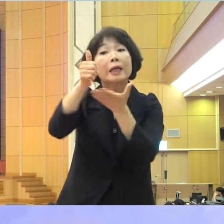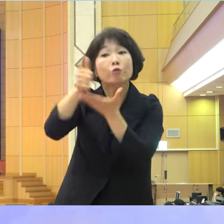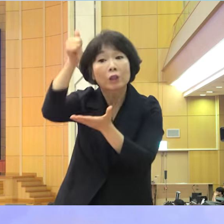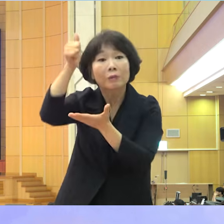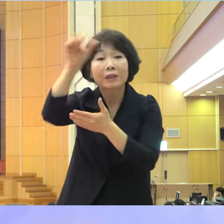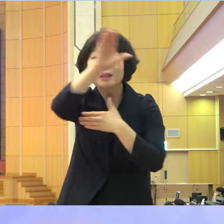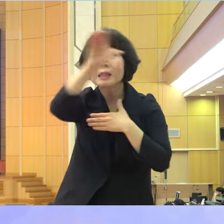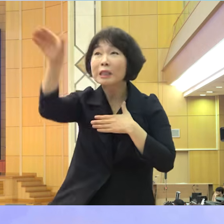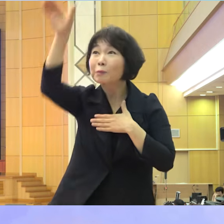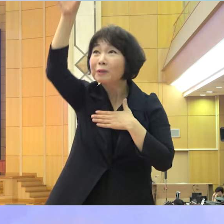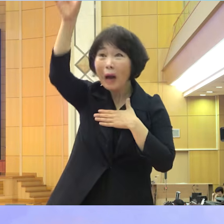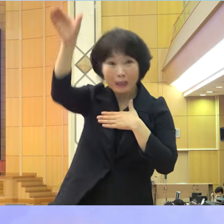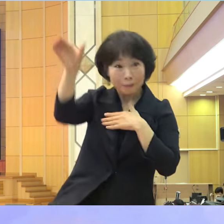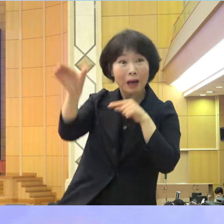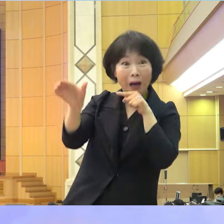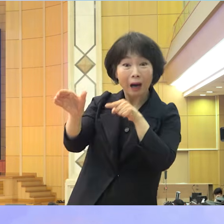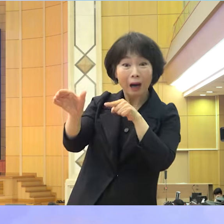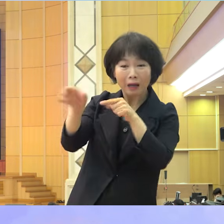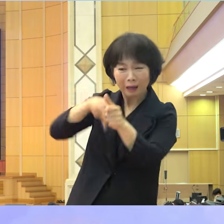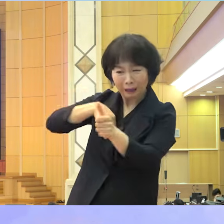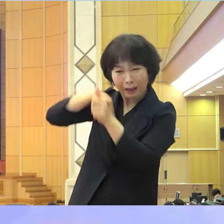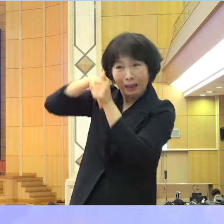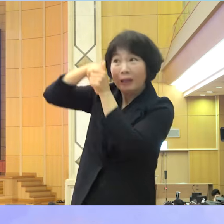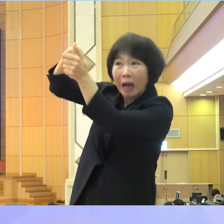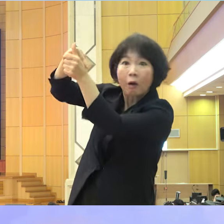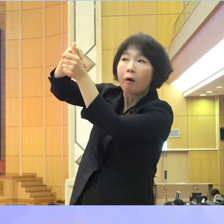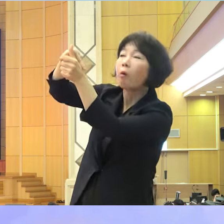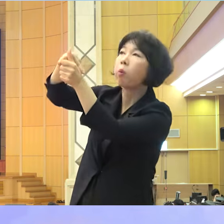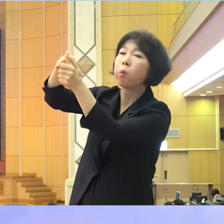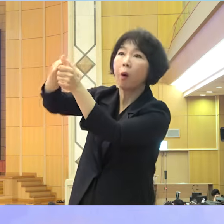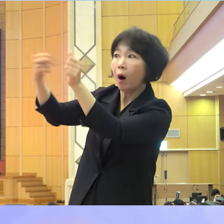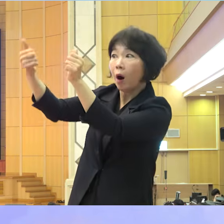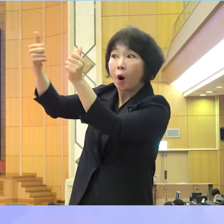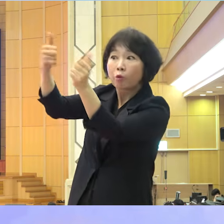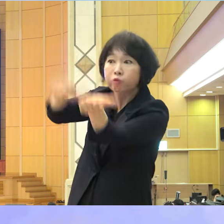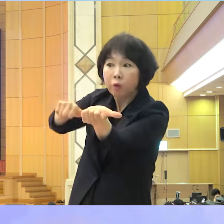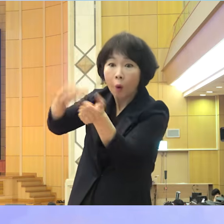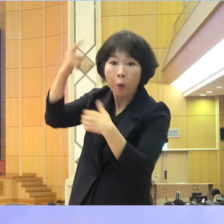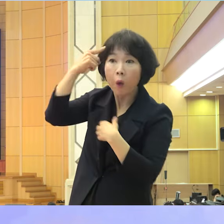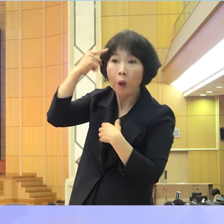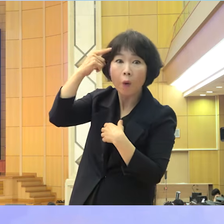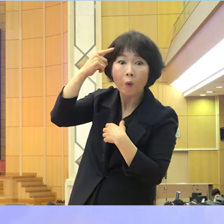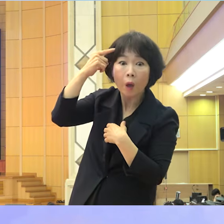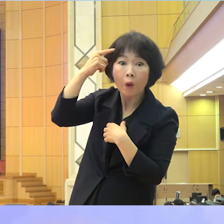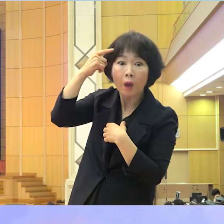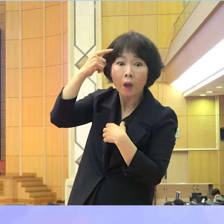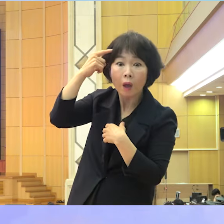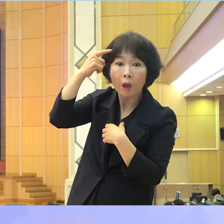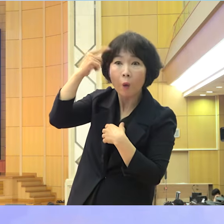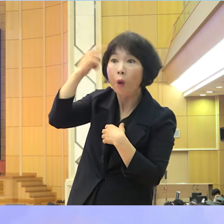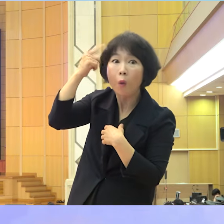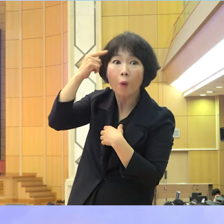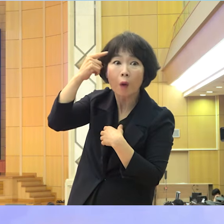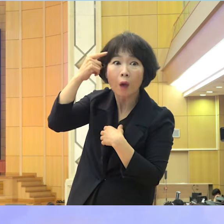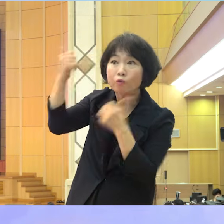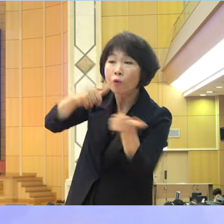나무 십자가에 달려 죽게 된 것은 죽은